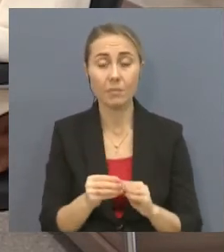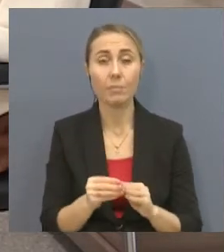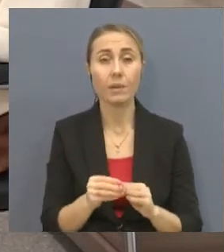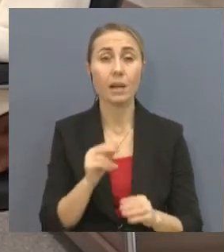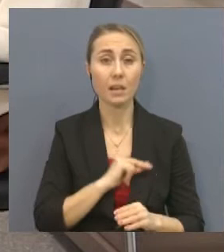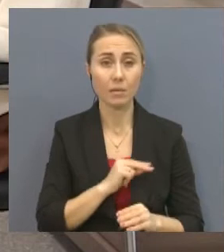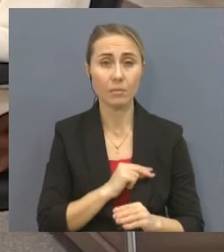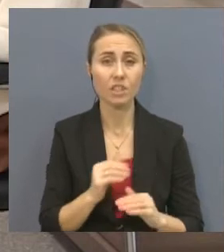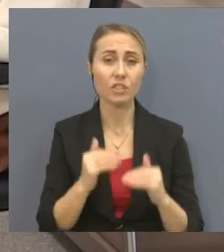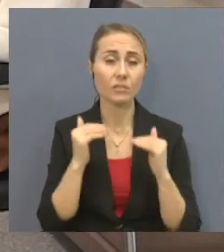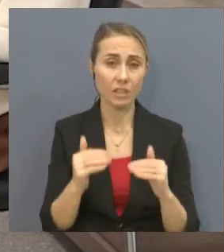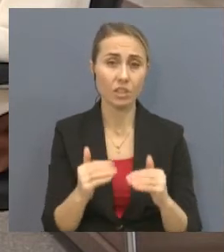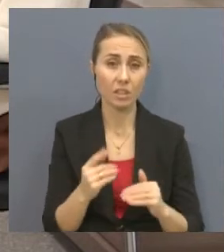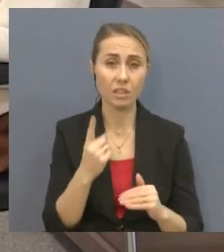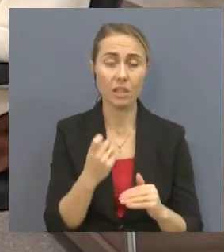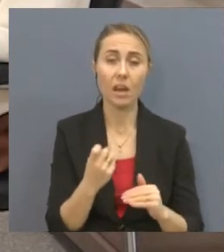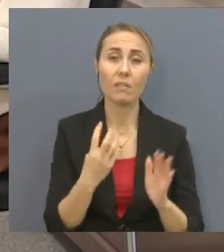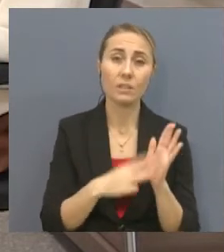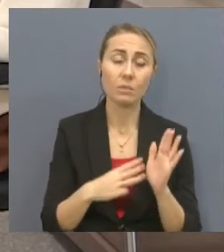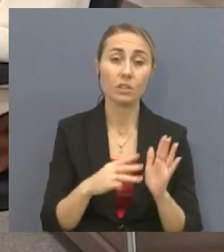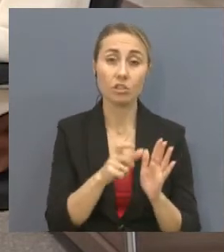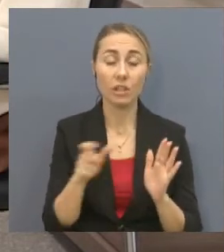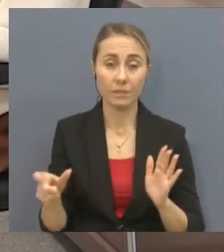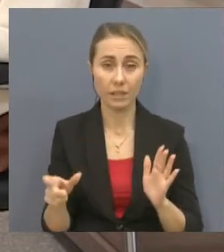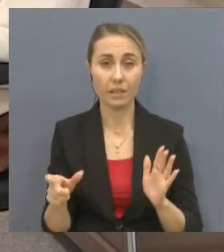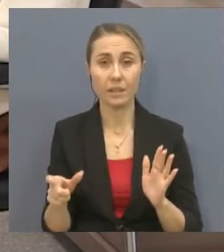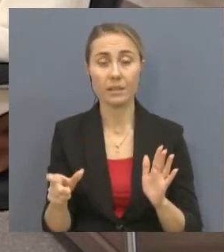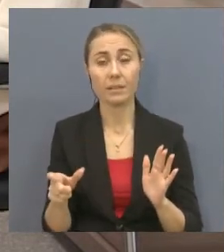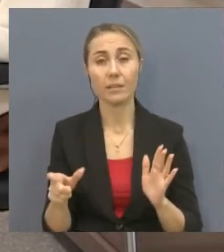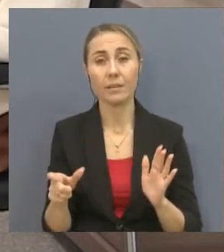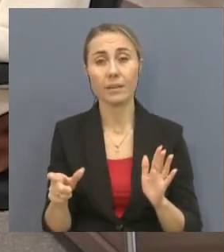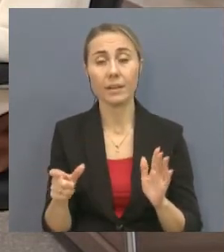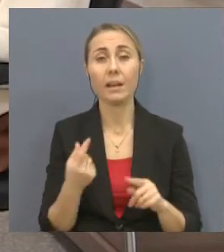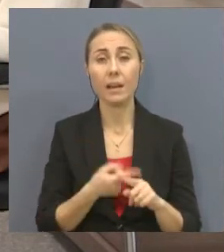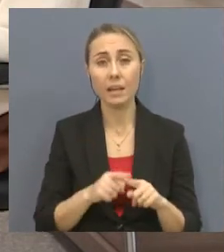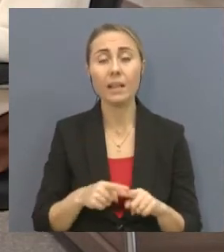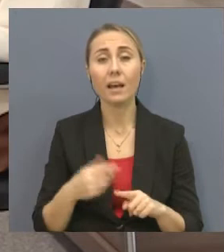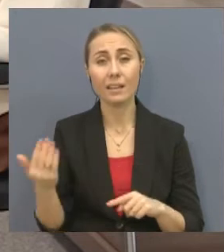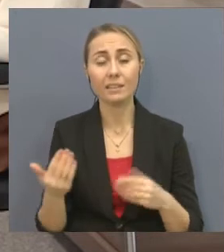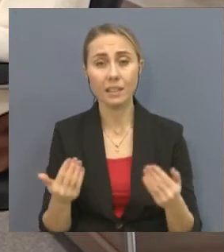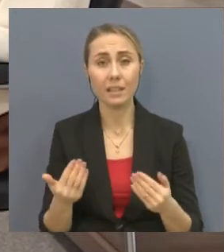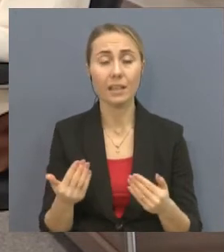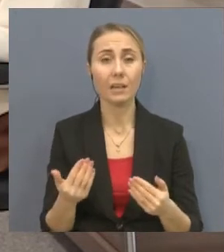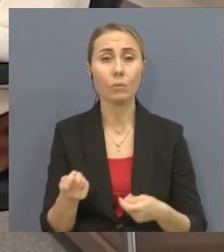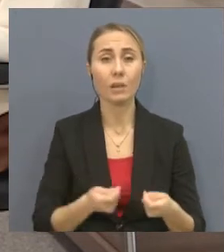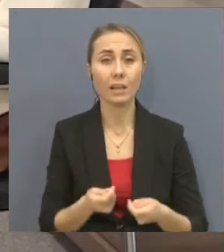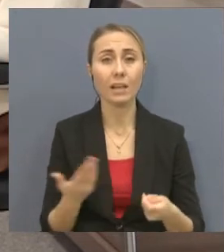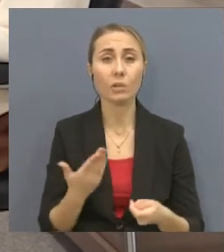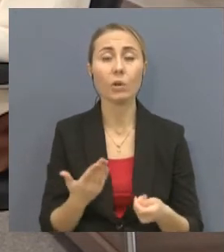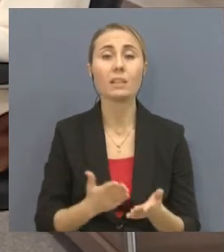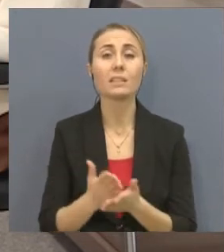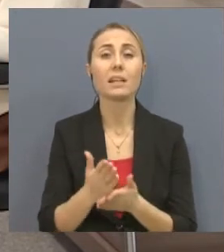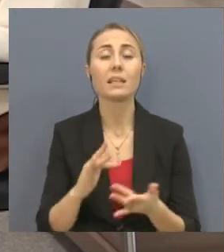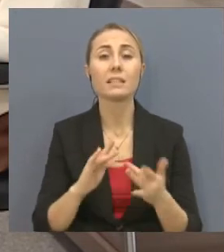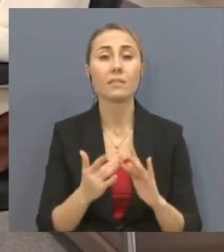свыше 180 человек это те управления которые занимаются стратегией цифровизации это